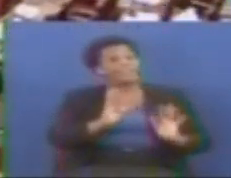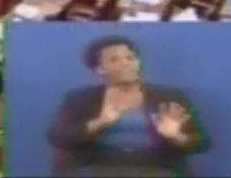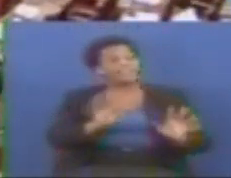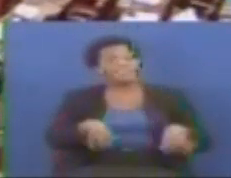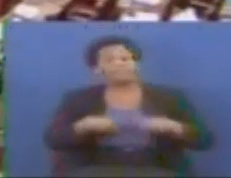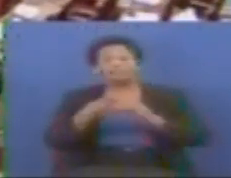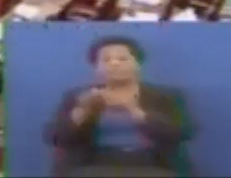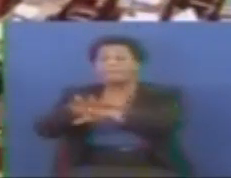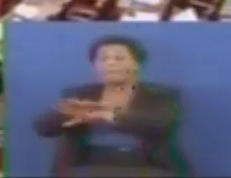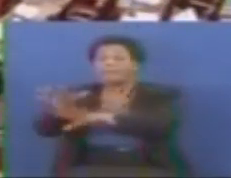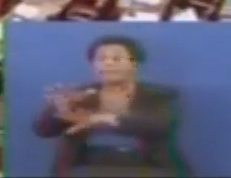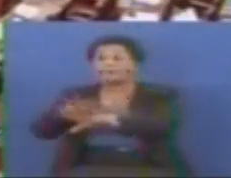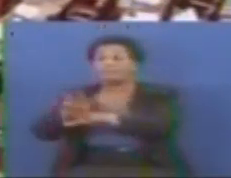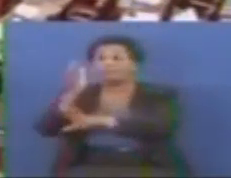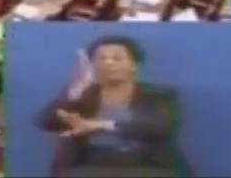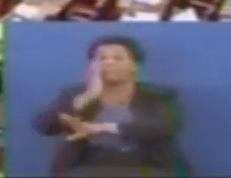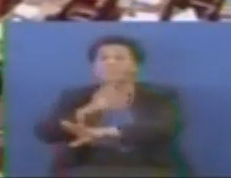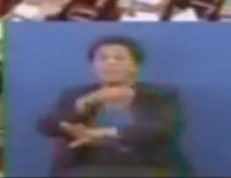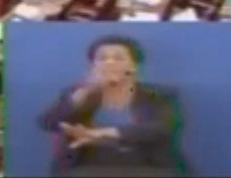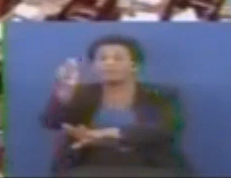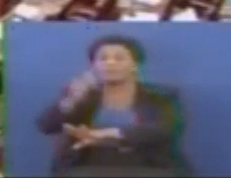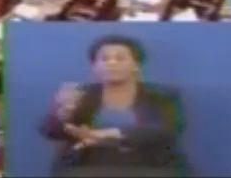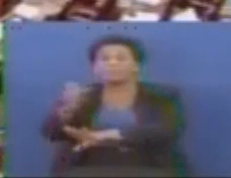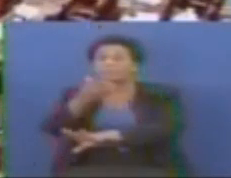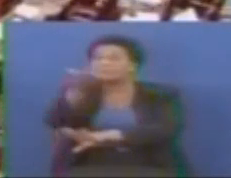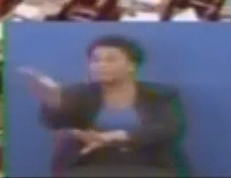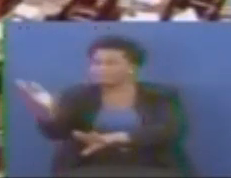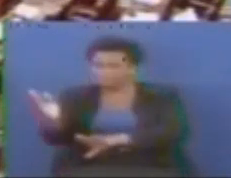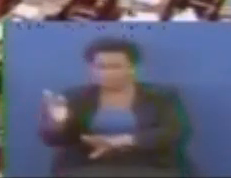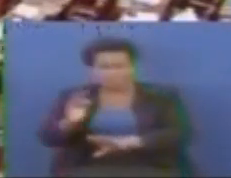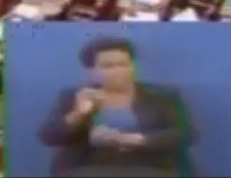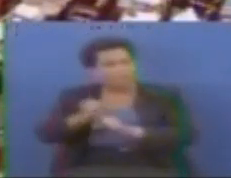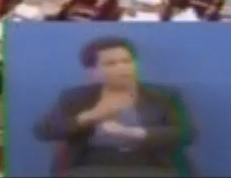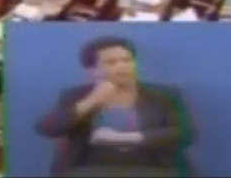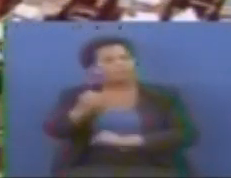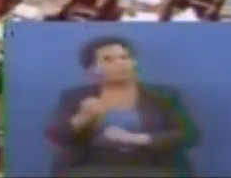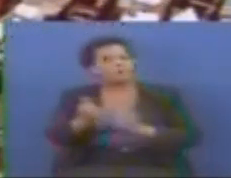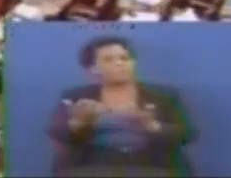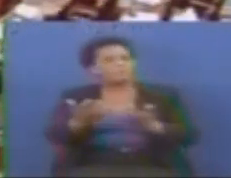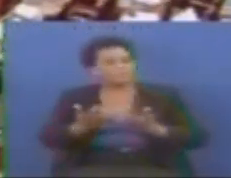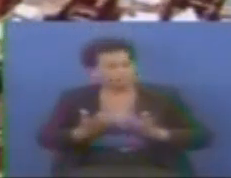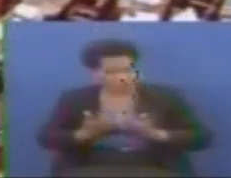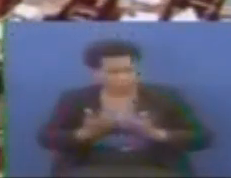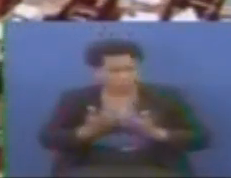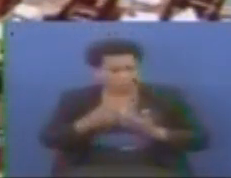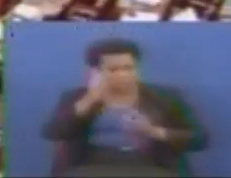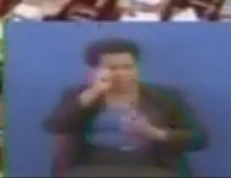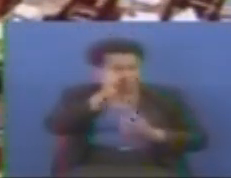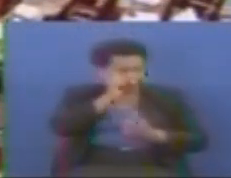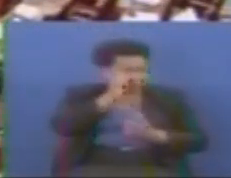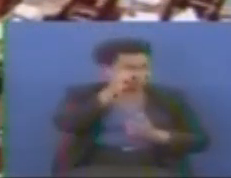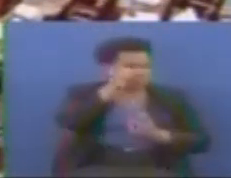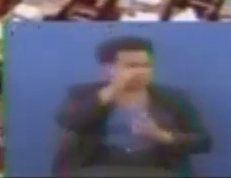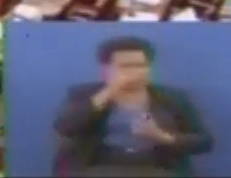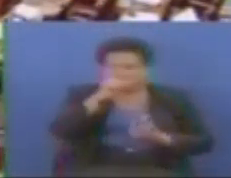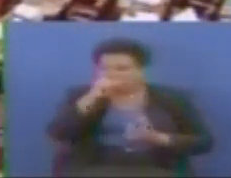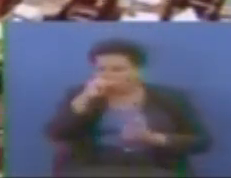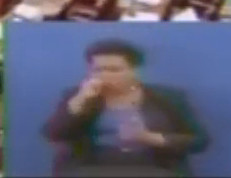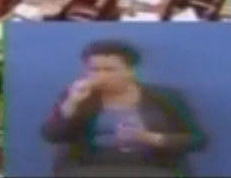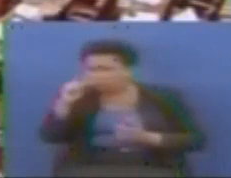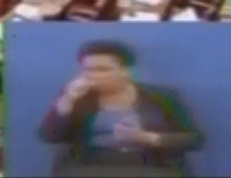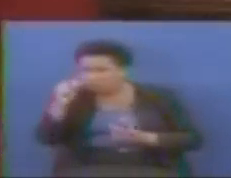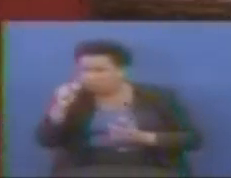itakayokamatwa na askari wa usalama barabarani na kupelekwa kituoni kama bodaboda hiyo haiko kwenye makundi